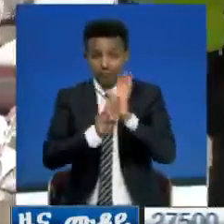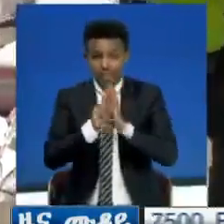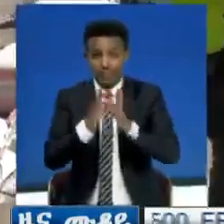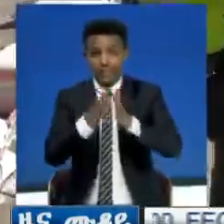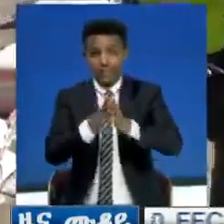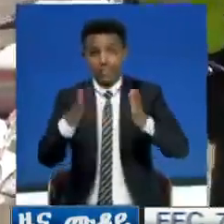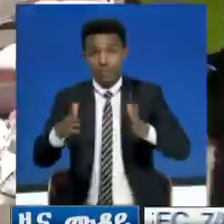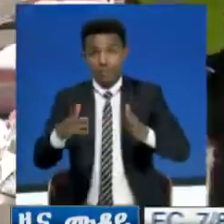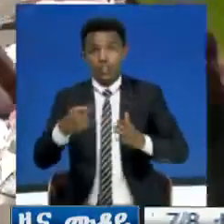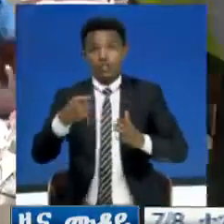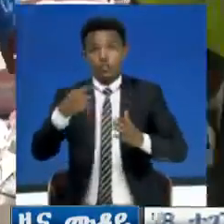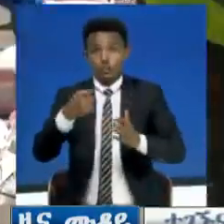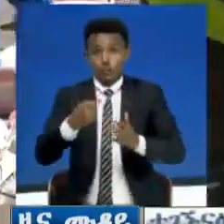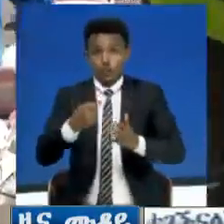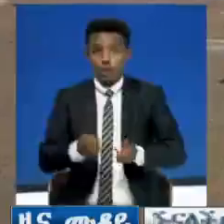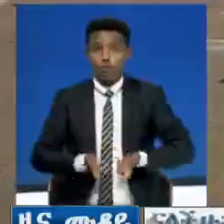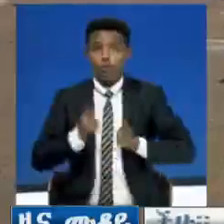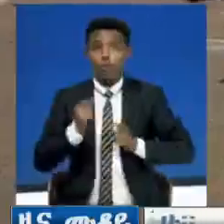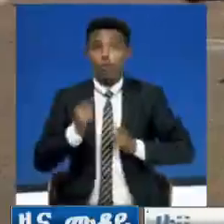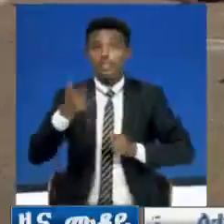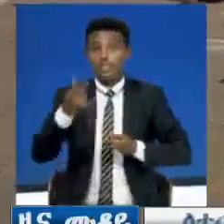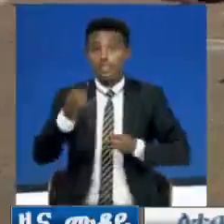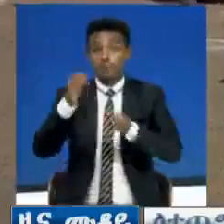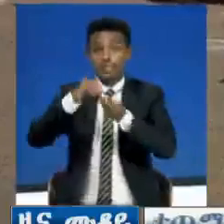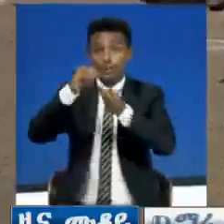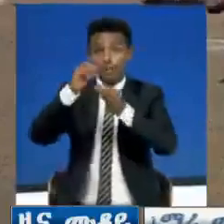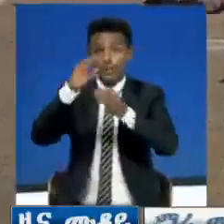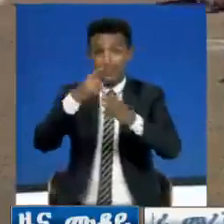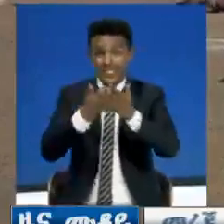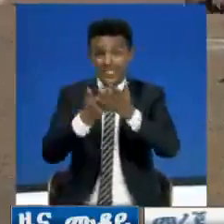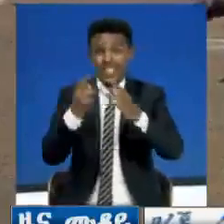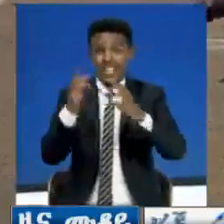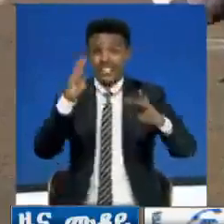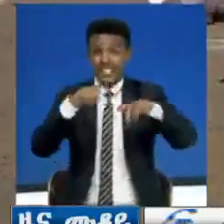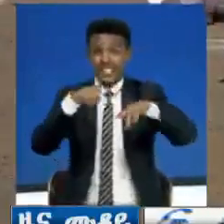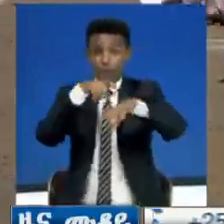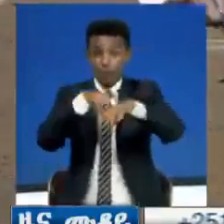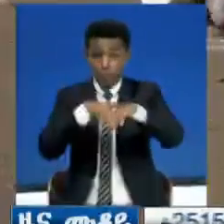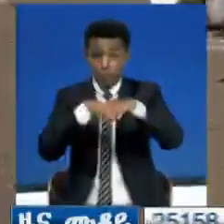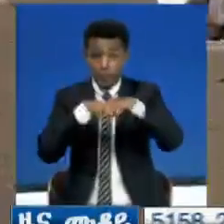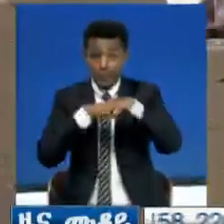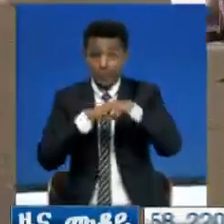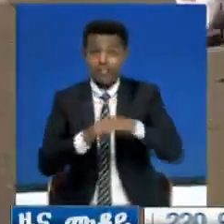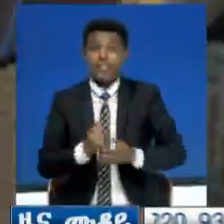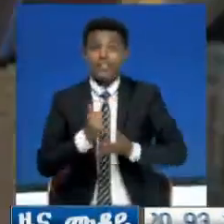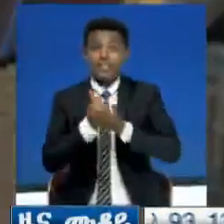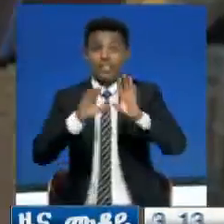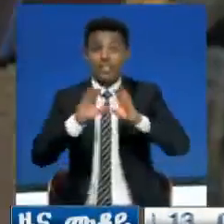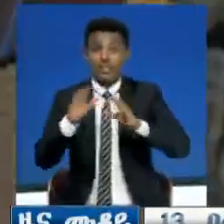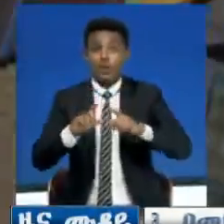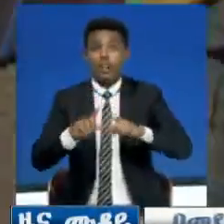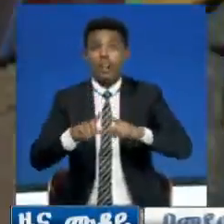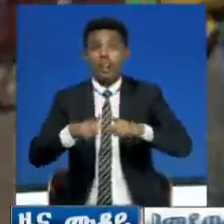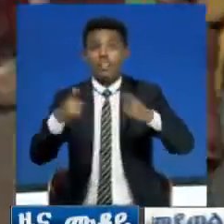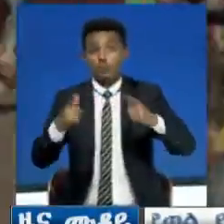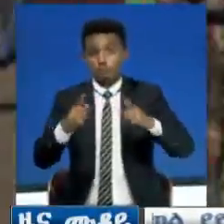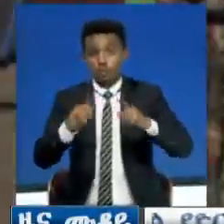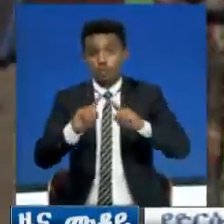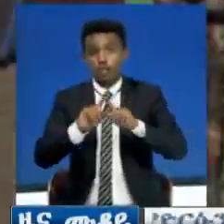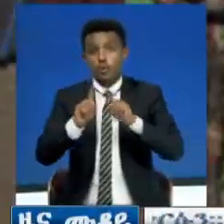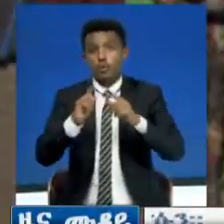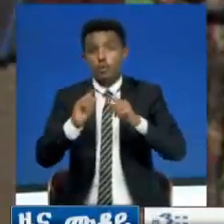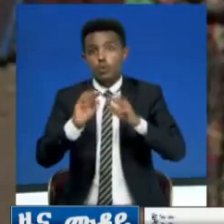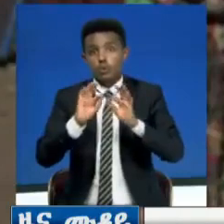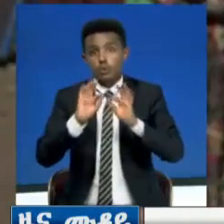ውድነት በተባባሰበት በዚህ አስቸጋሪ ወቅት ድጋፍ መደረጉ ልዩ ትርጉም እንዳለው አስረድተዋል። ረመዳን በደረሰ ሰዓት ወደ ኋላ ብሎ